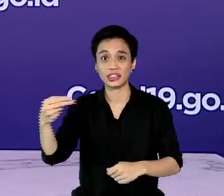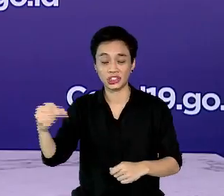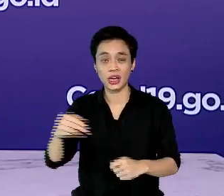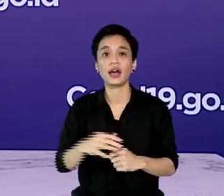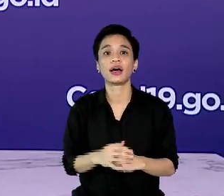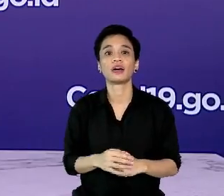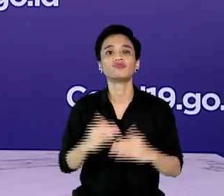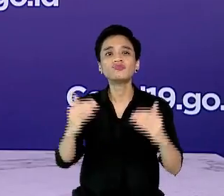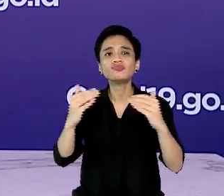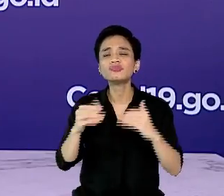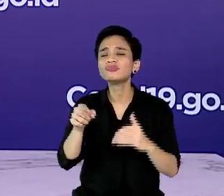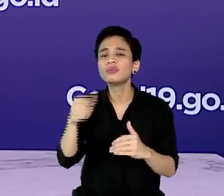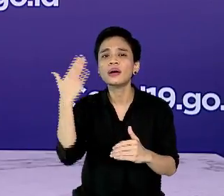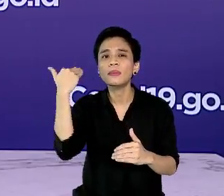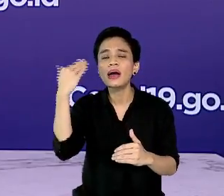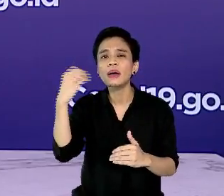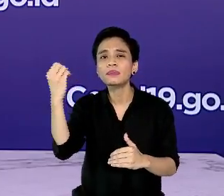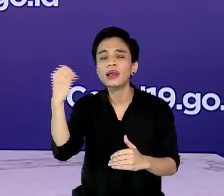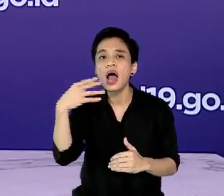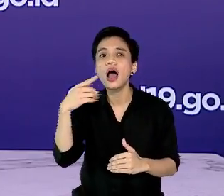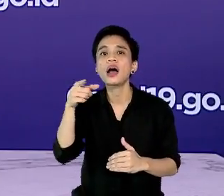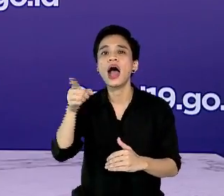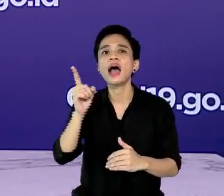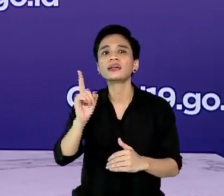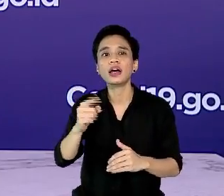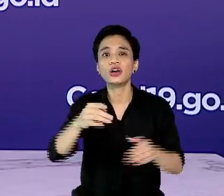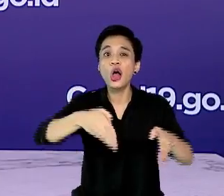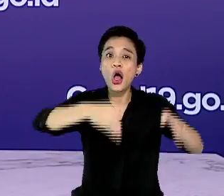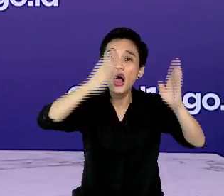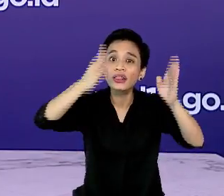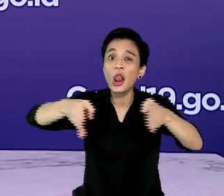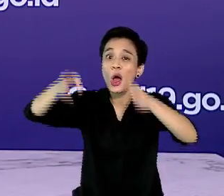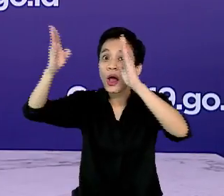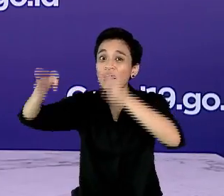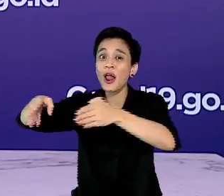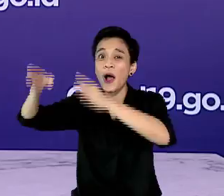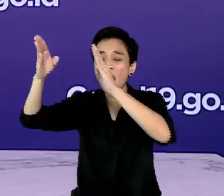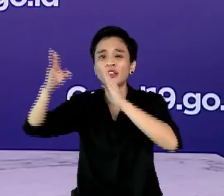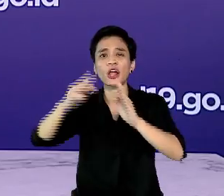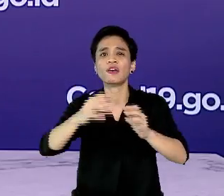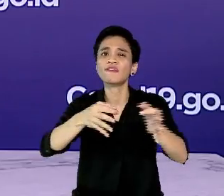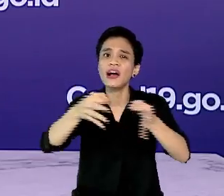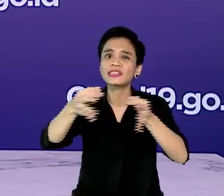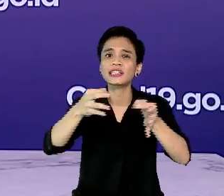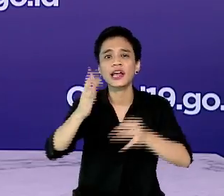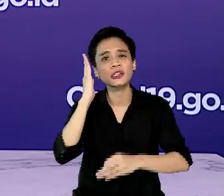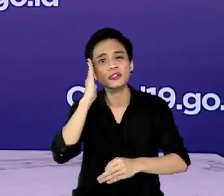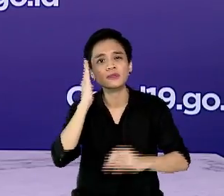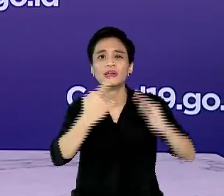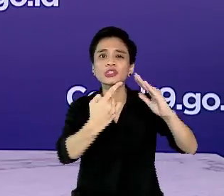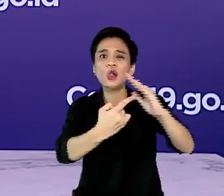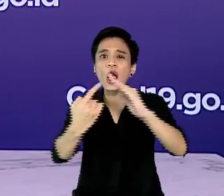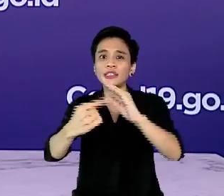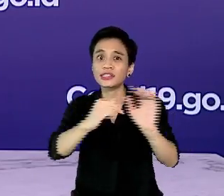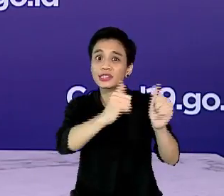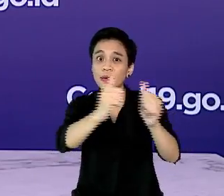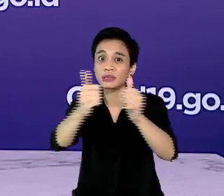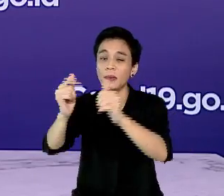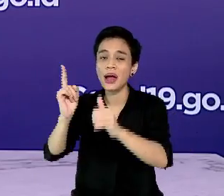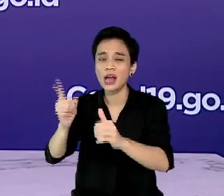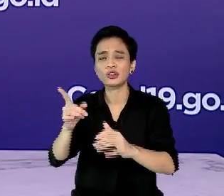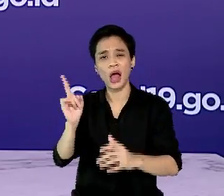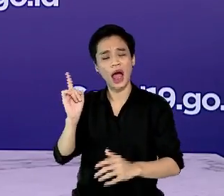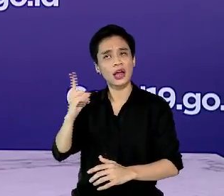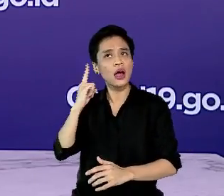secara bertahap uang komitmen pemerintah terhadap hotel-hotel yang menyediakan layanan isolasi mandiri pasien COVID-19 senilai